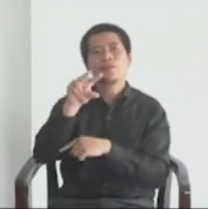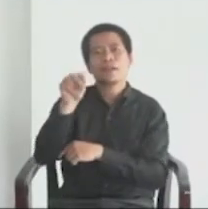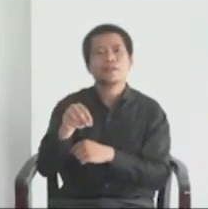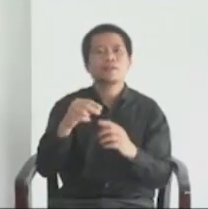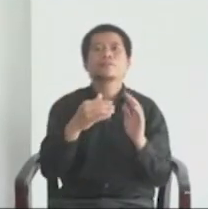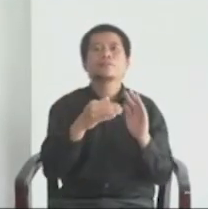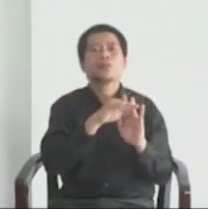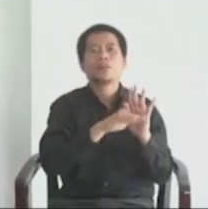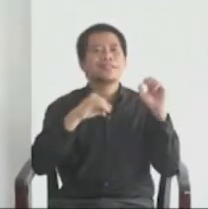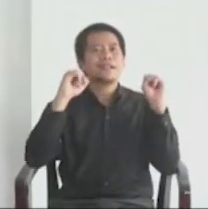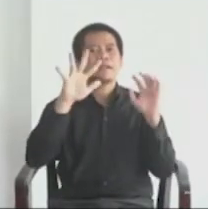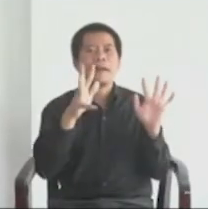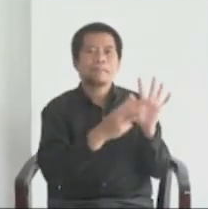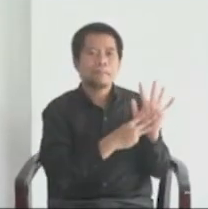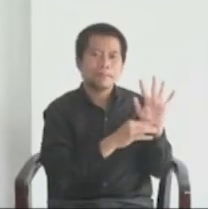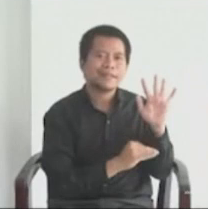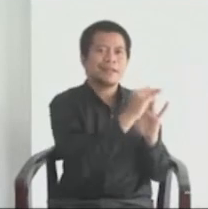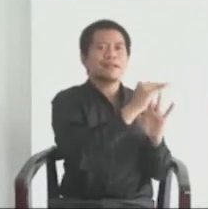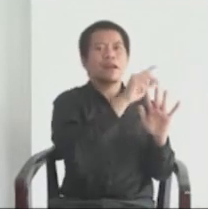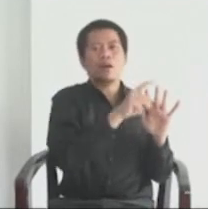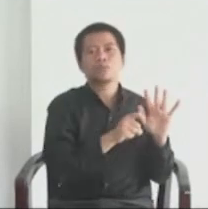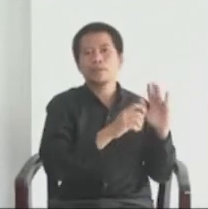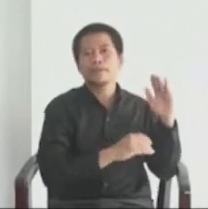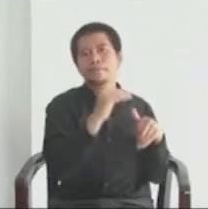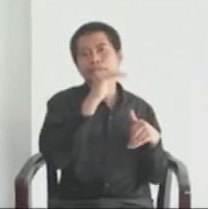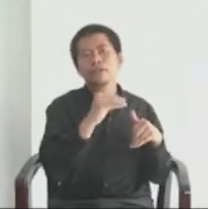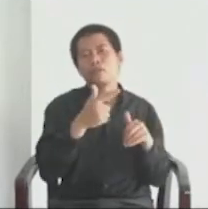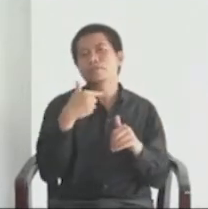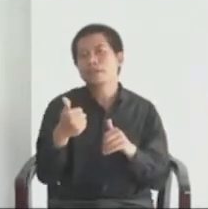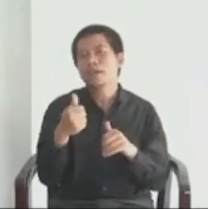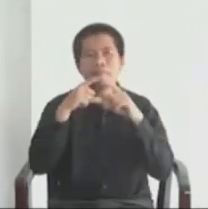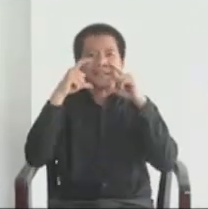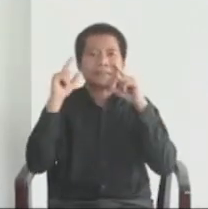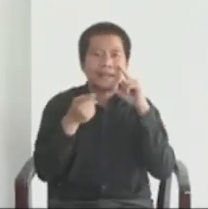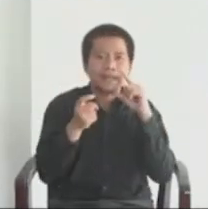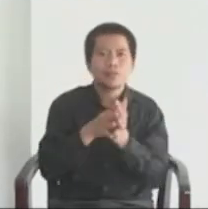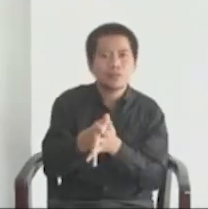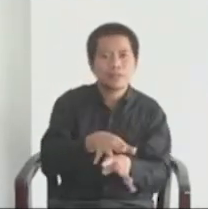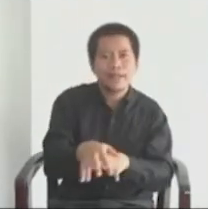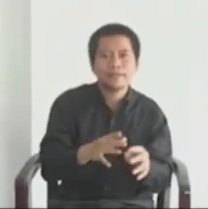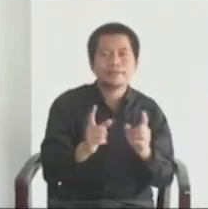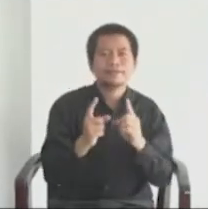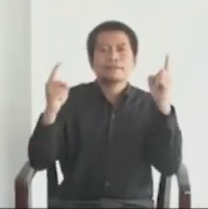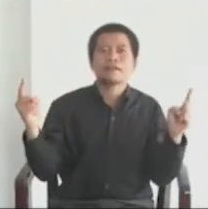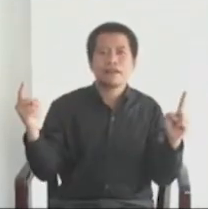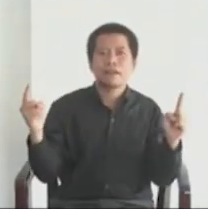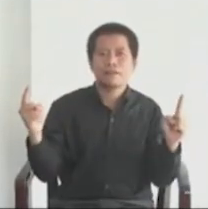lebih ditingkatkan lebih-lebih lagi. Kalau bisa yang namanya memakai masker, mencuci tangan, menjaga jarak,